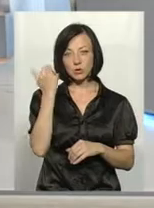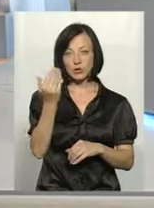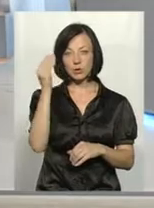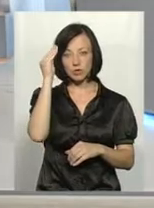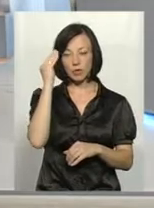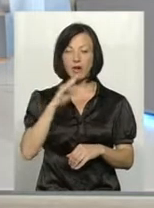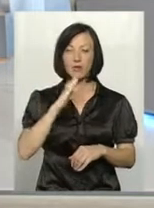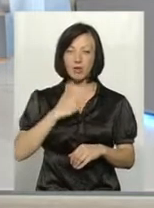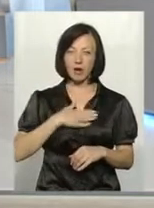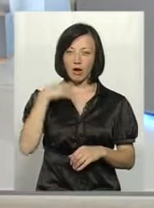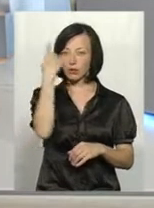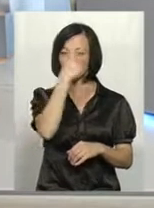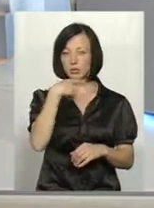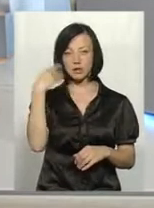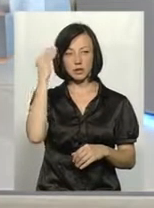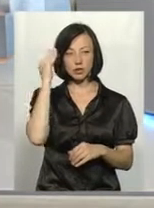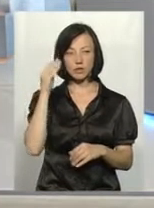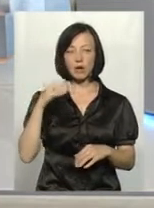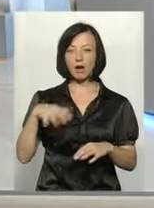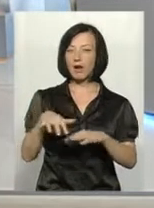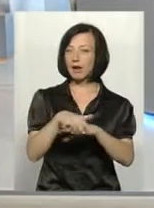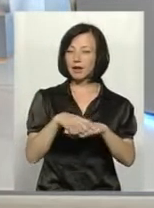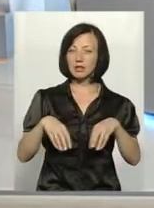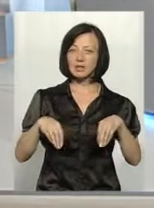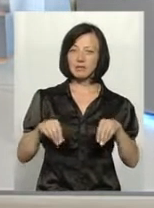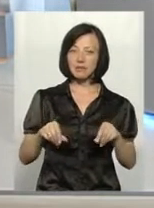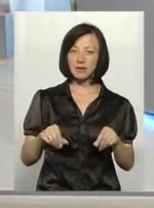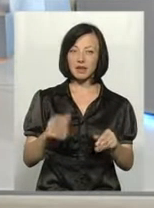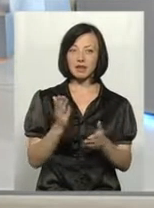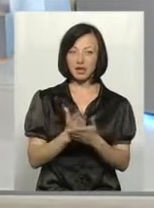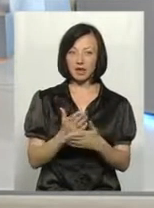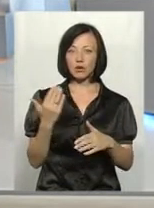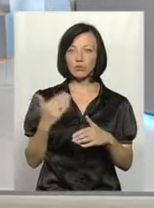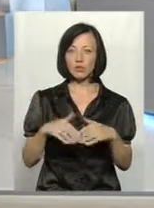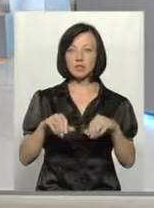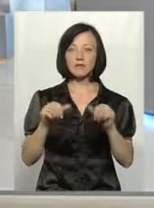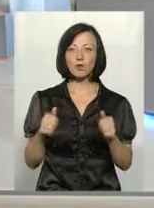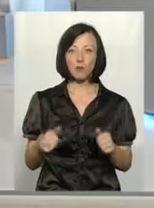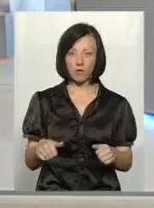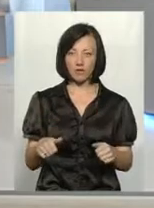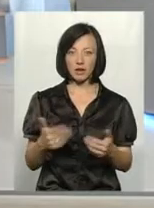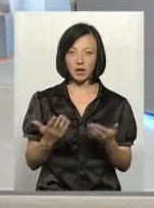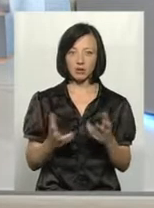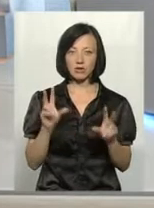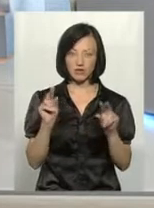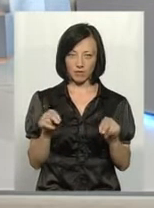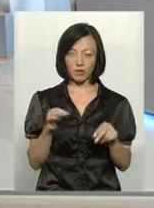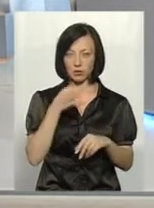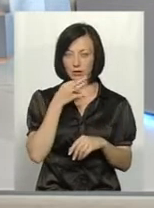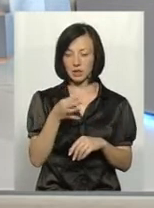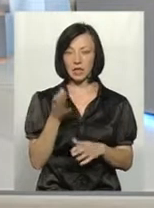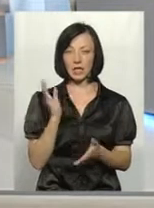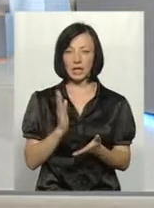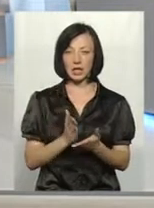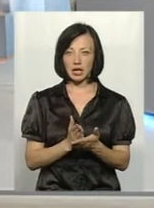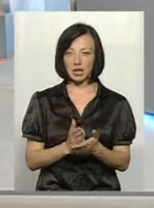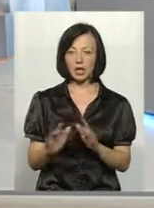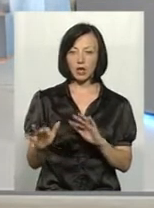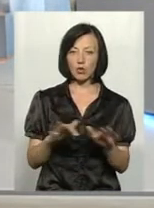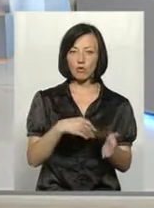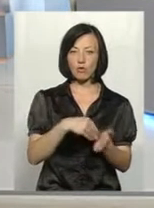ринок взагалі землі зараз, він в певній мірі є сформований, якщо вам відверто. Він є рухи